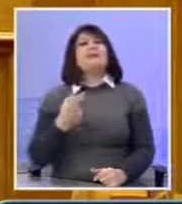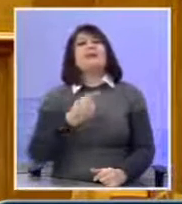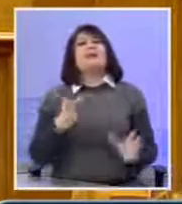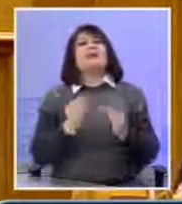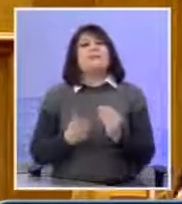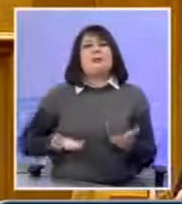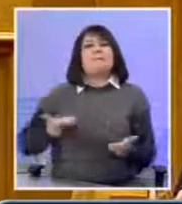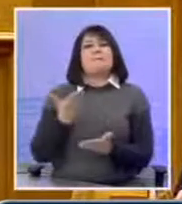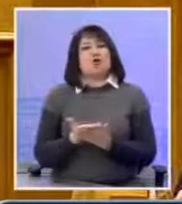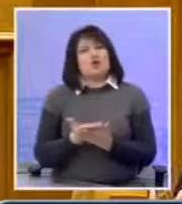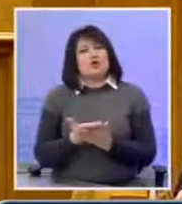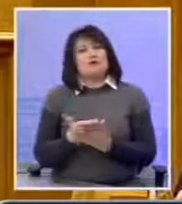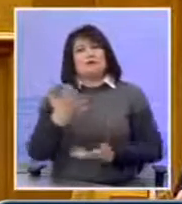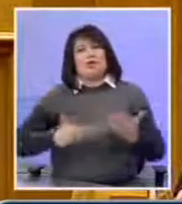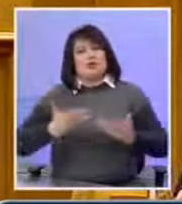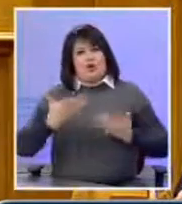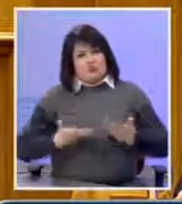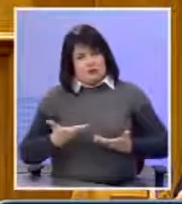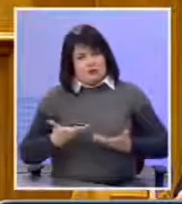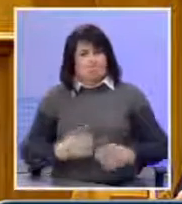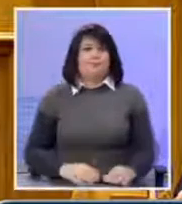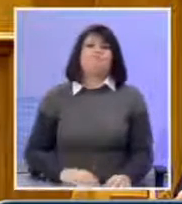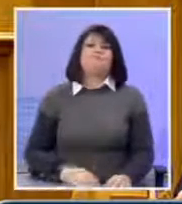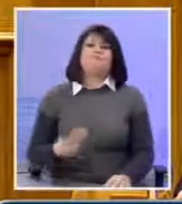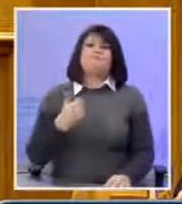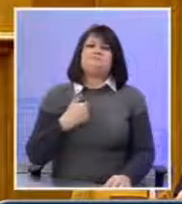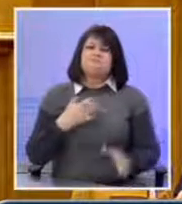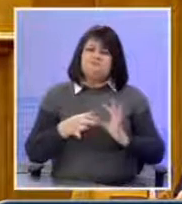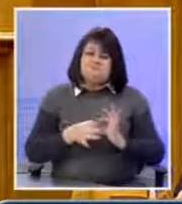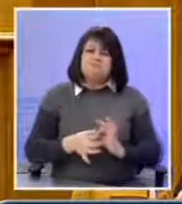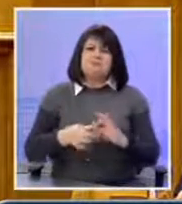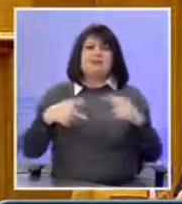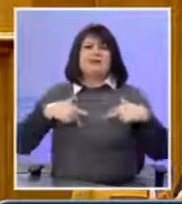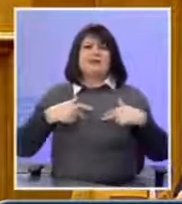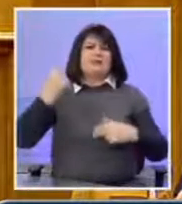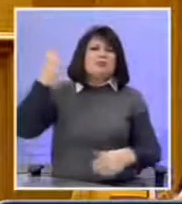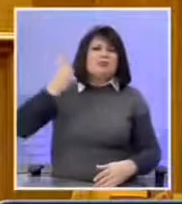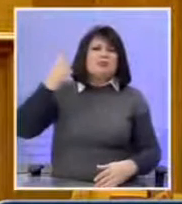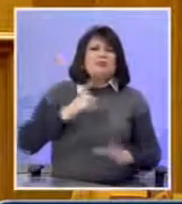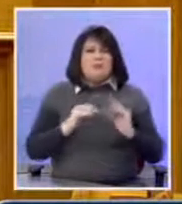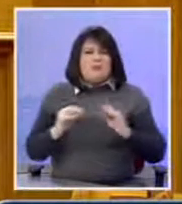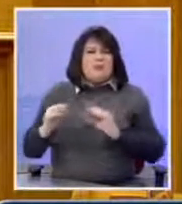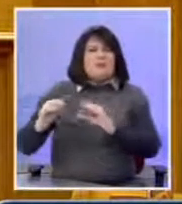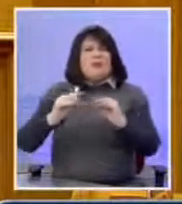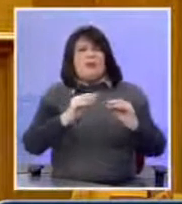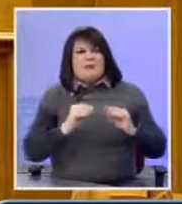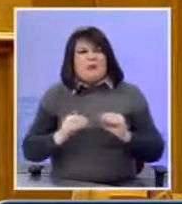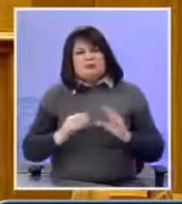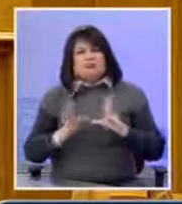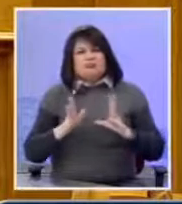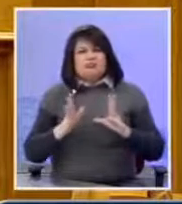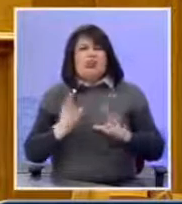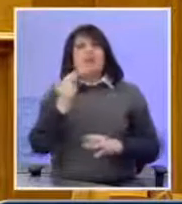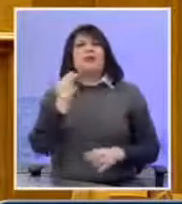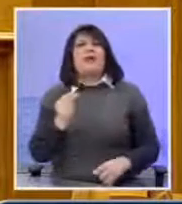που κατέθεσε στο Κοινοβούλιο για τον προϋπολογισμό, δεχόμαστε μια συνεχή κριτική και μια μουρμούρα σε όλα τα ζητήματα.